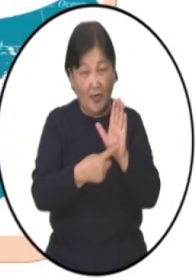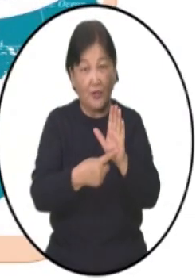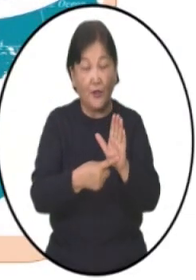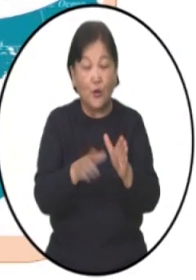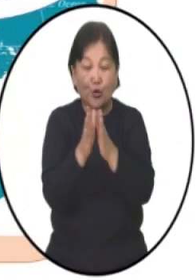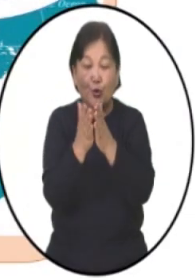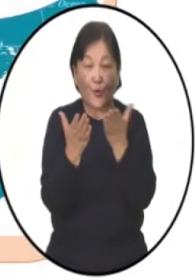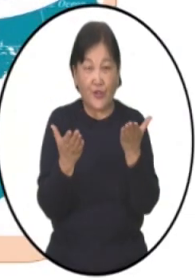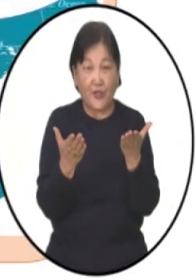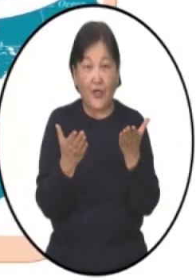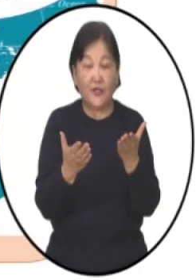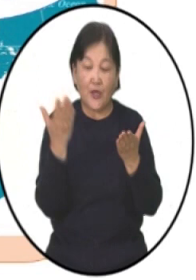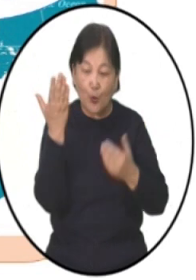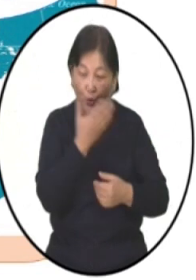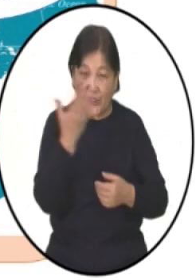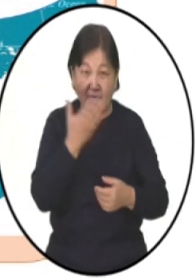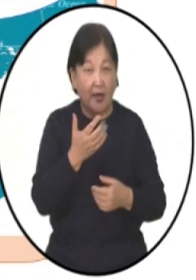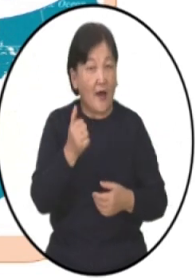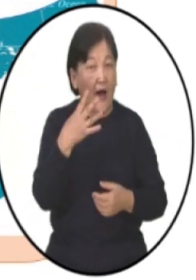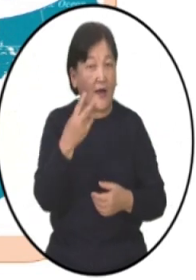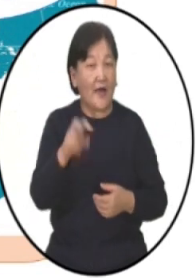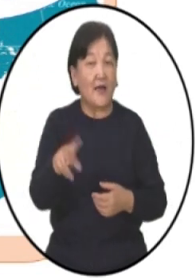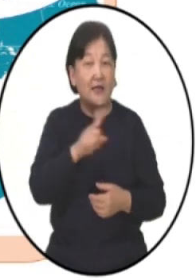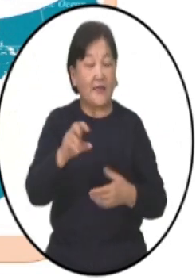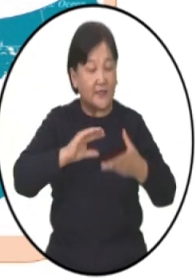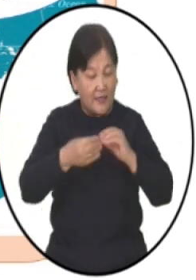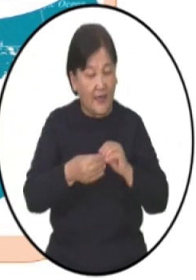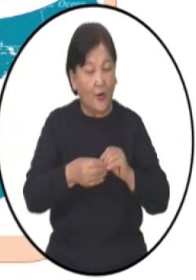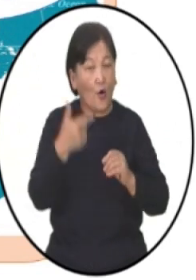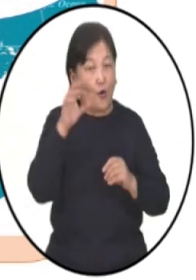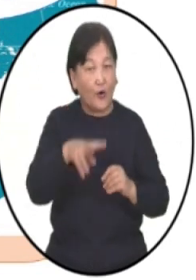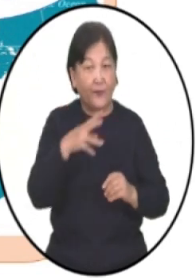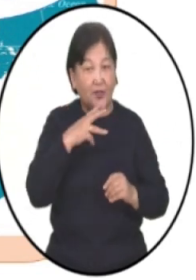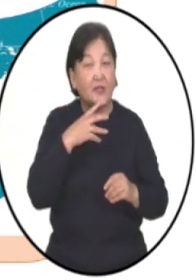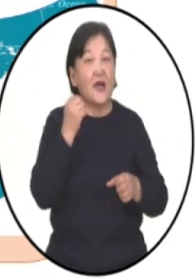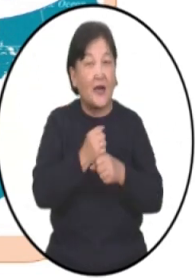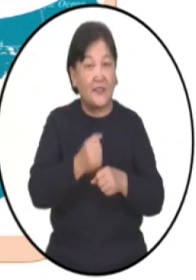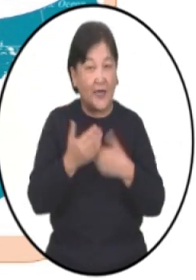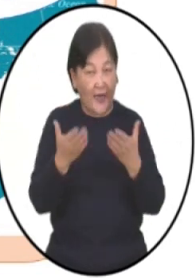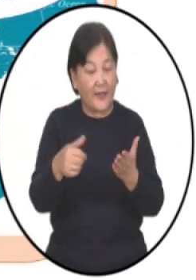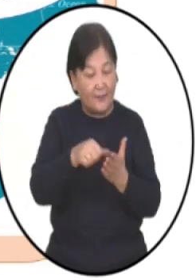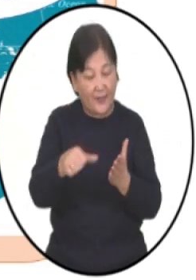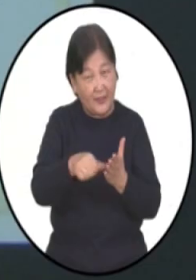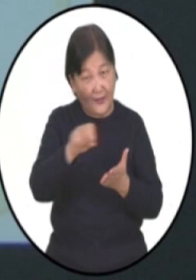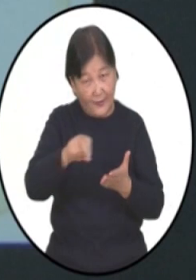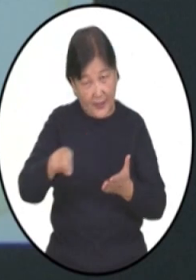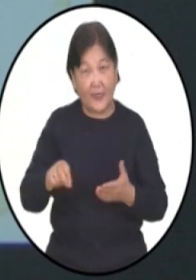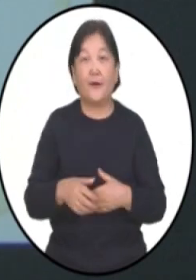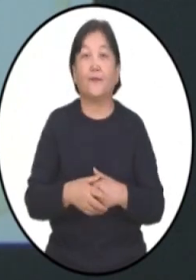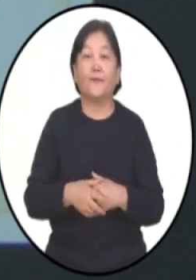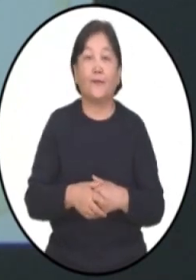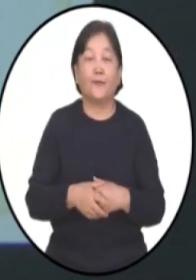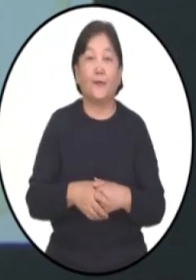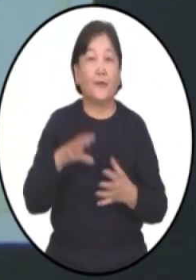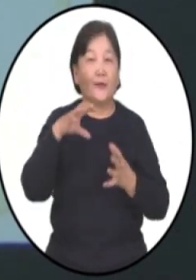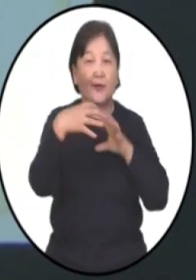хүчтэйрээс уншаад анализ хийгээд гол мэдээллүүд дээр ажиллараа бичиж тэмдэглээрэй. За